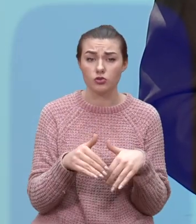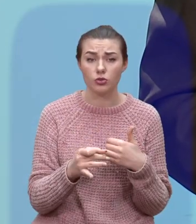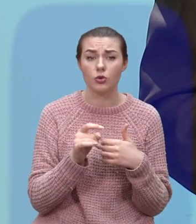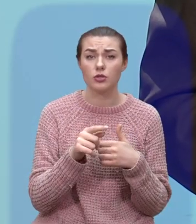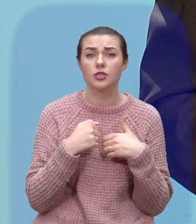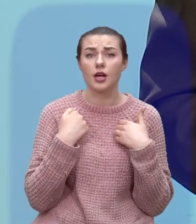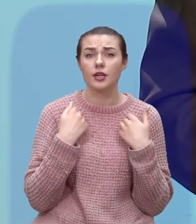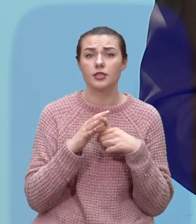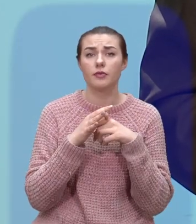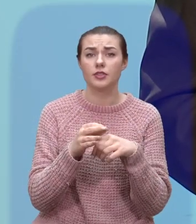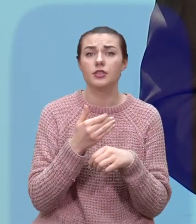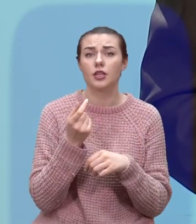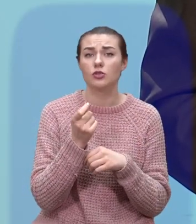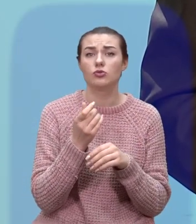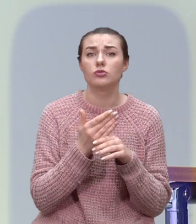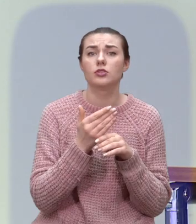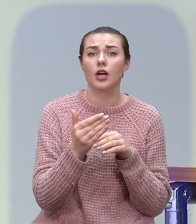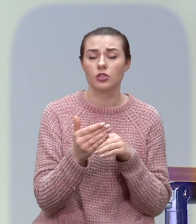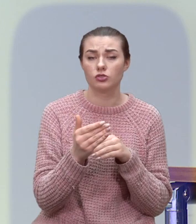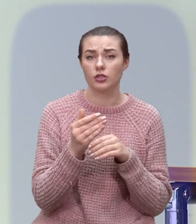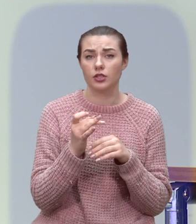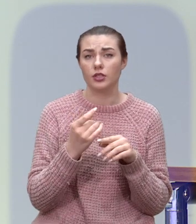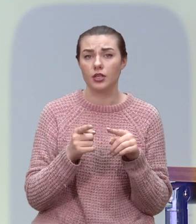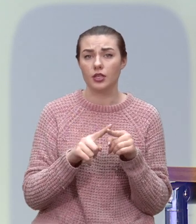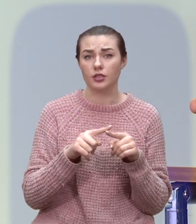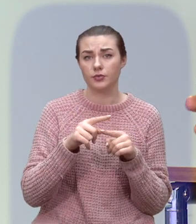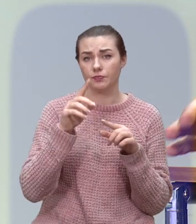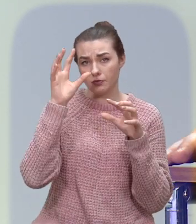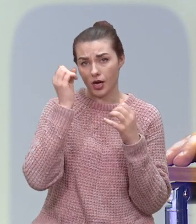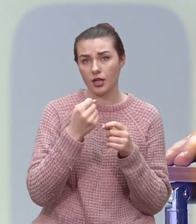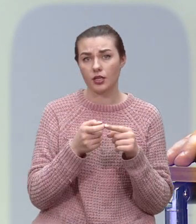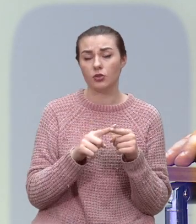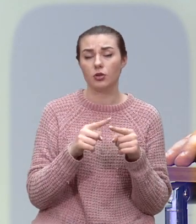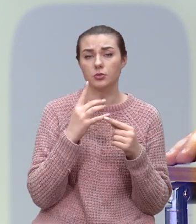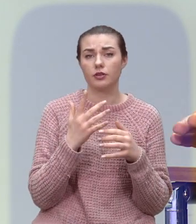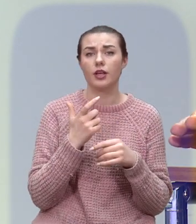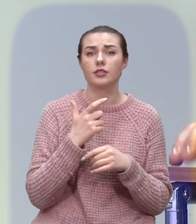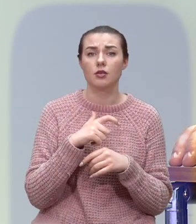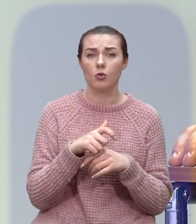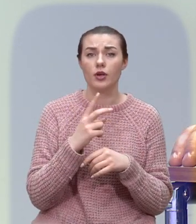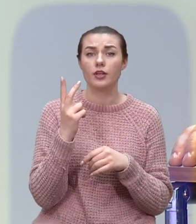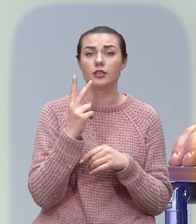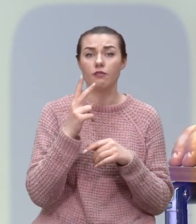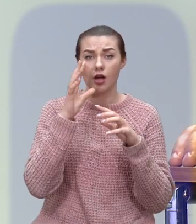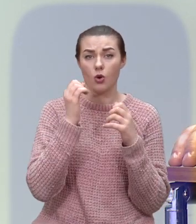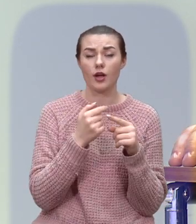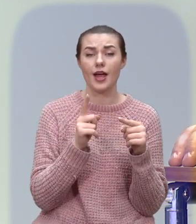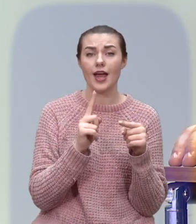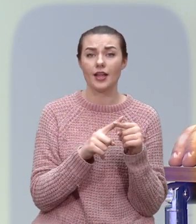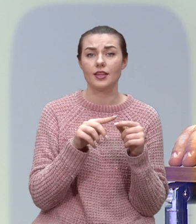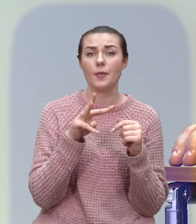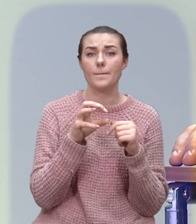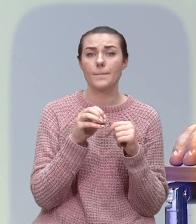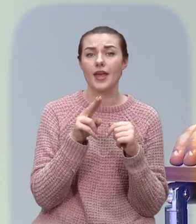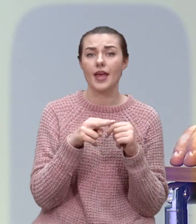и он пытается повести нас чуть чуть дальше и естественно баран который представляет собой с двумя рогами это как раз не